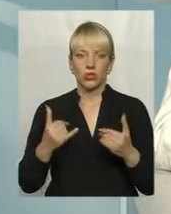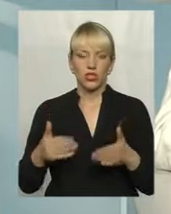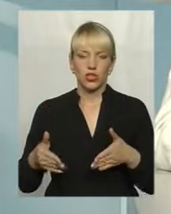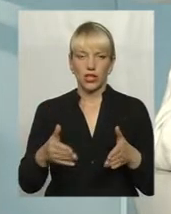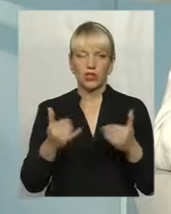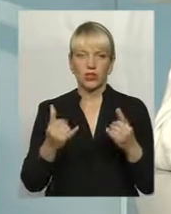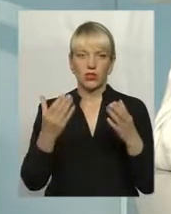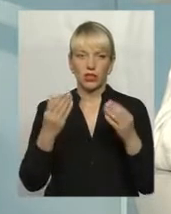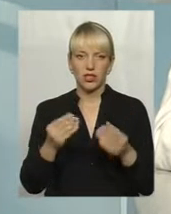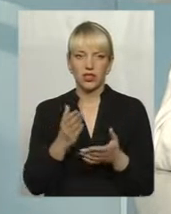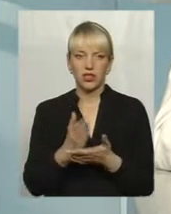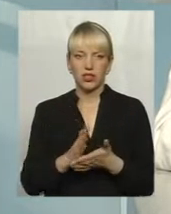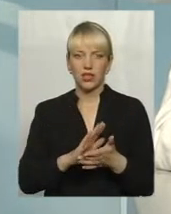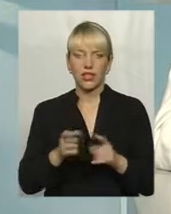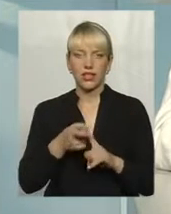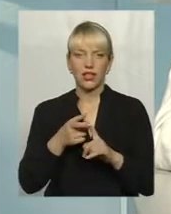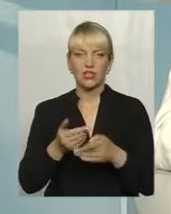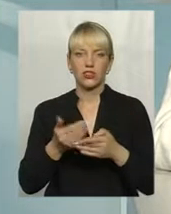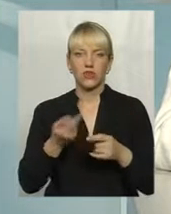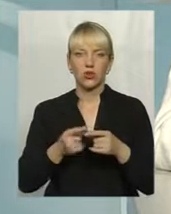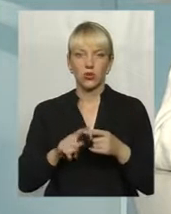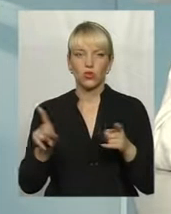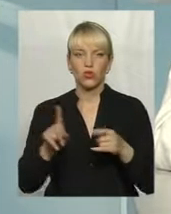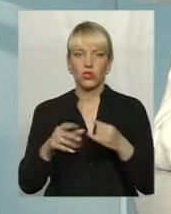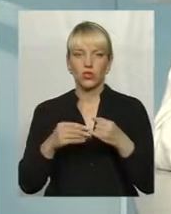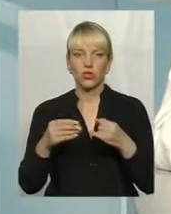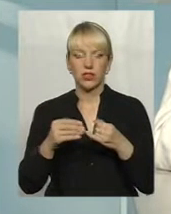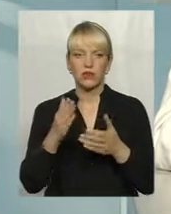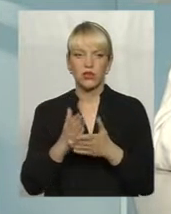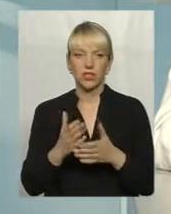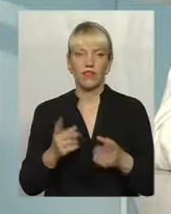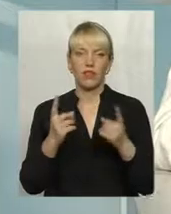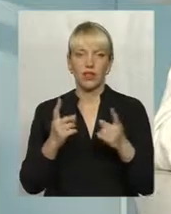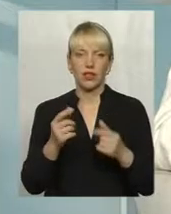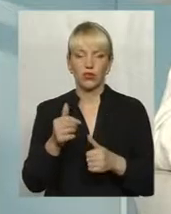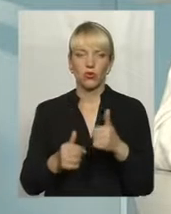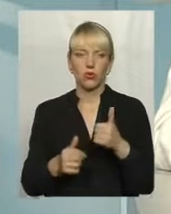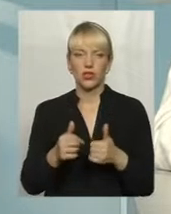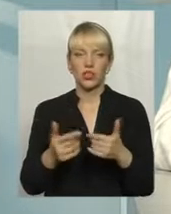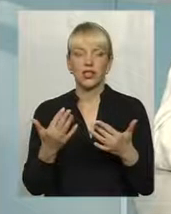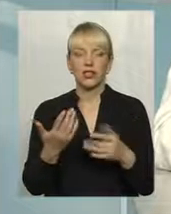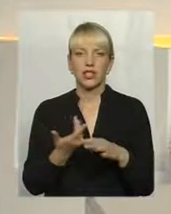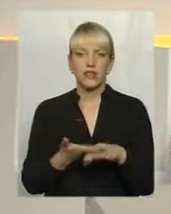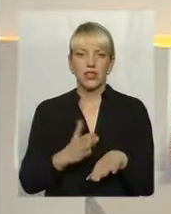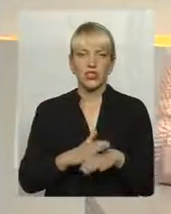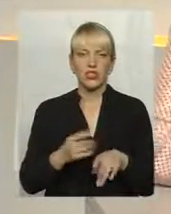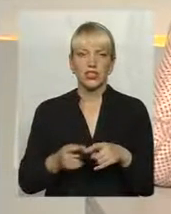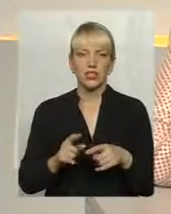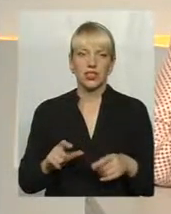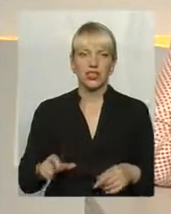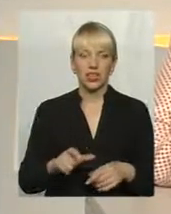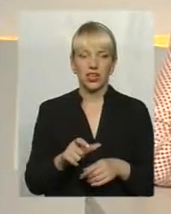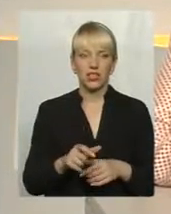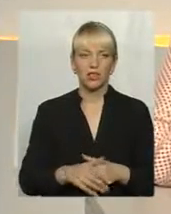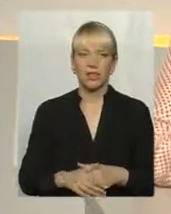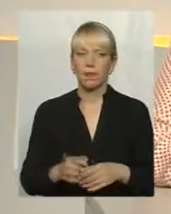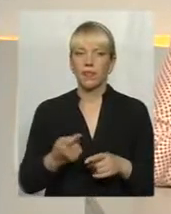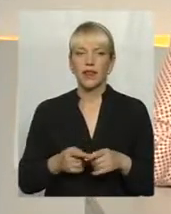день є, незалежно від того, що, звичайно, за землю є висока конкуренція. І наскільки він важкий, цей шлях? Він не